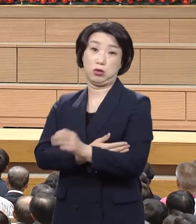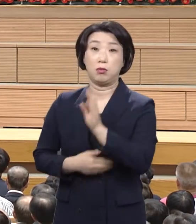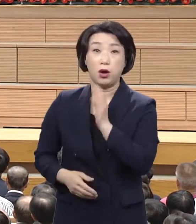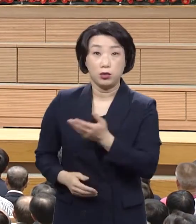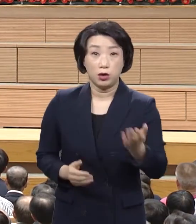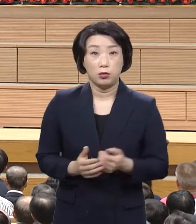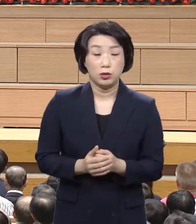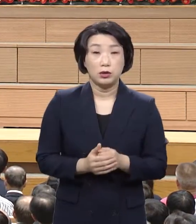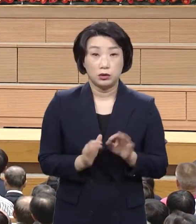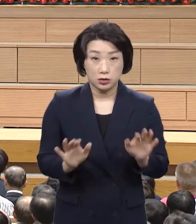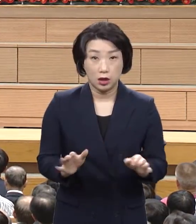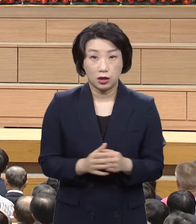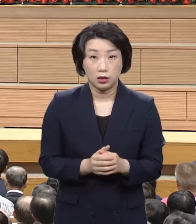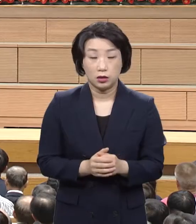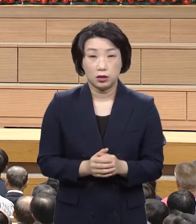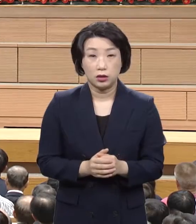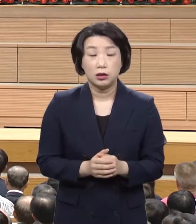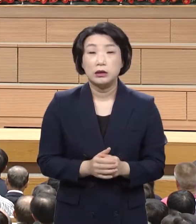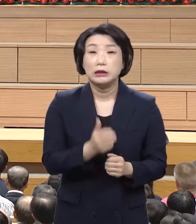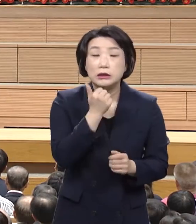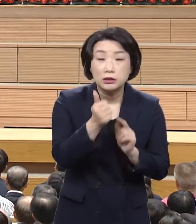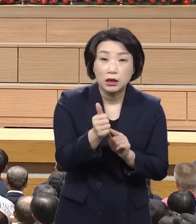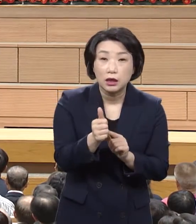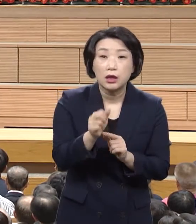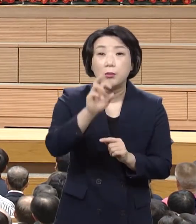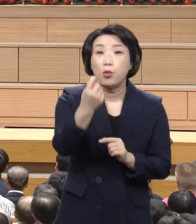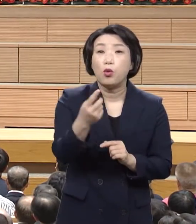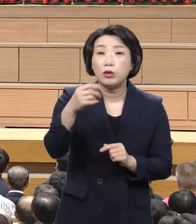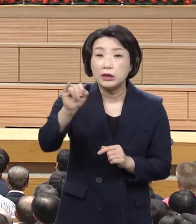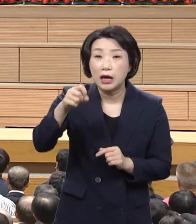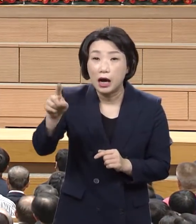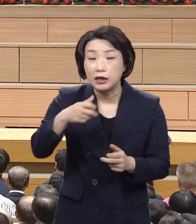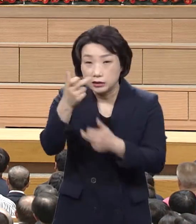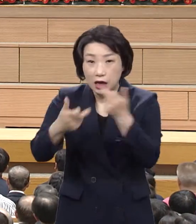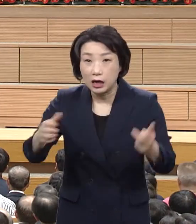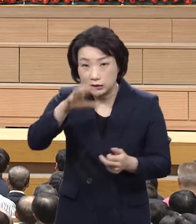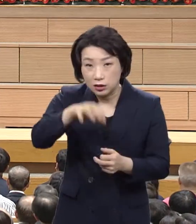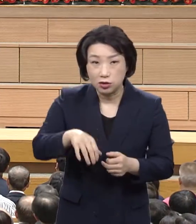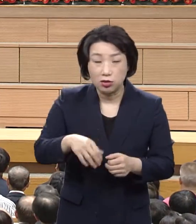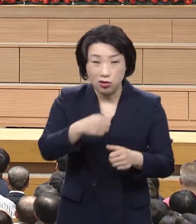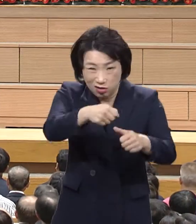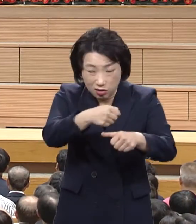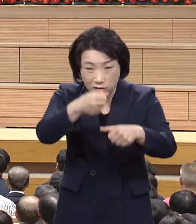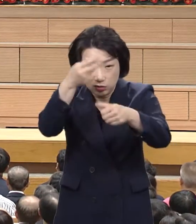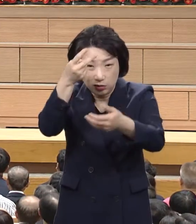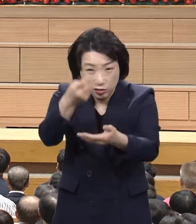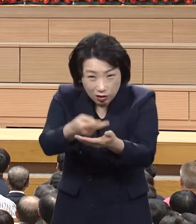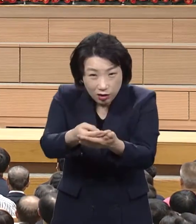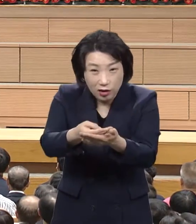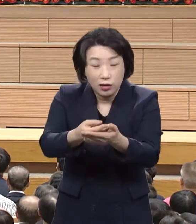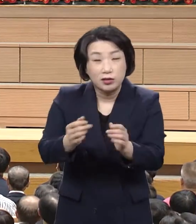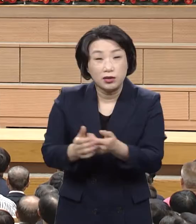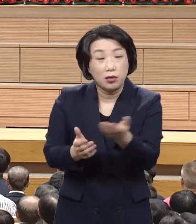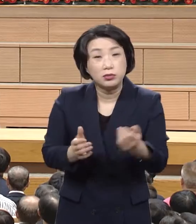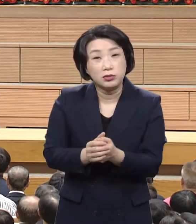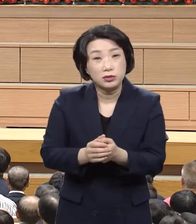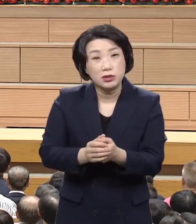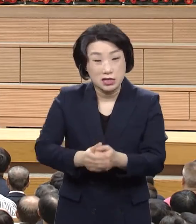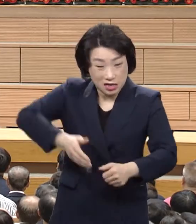예. 이삭이 모리아산에 순종한 것도 아버지의 힘입니다. 이게 우리는 아버지